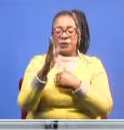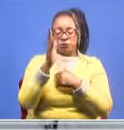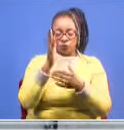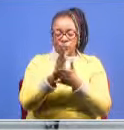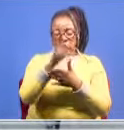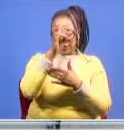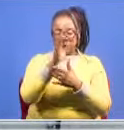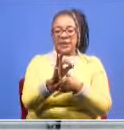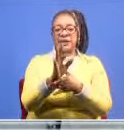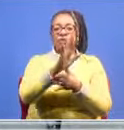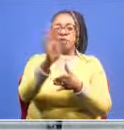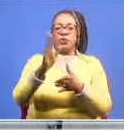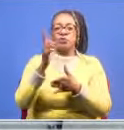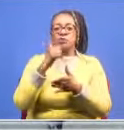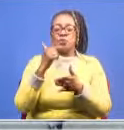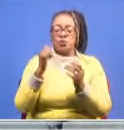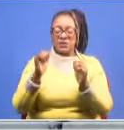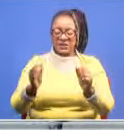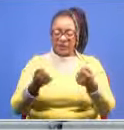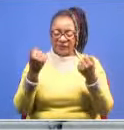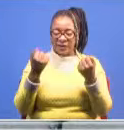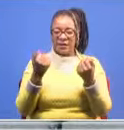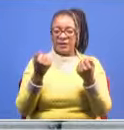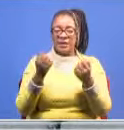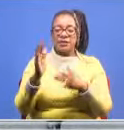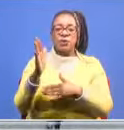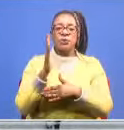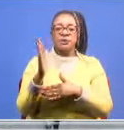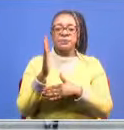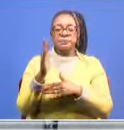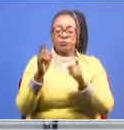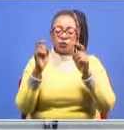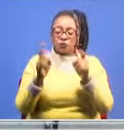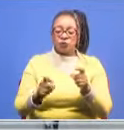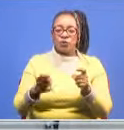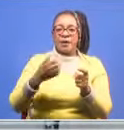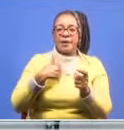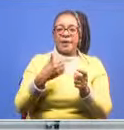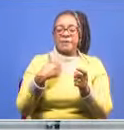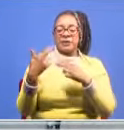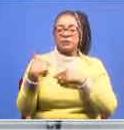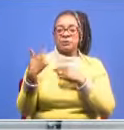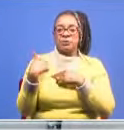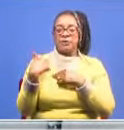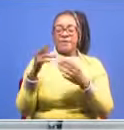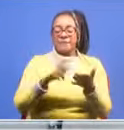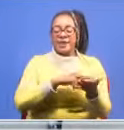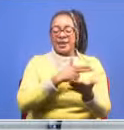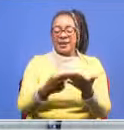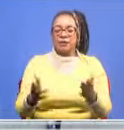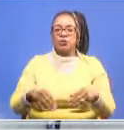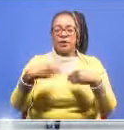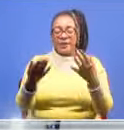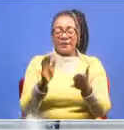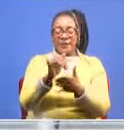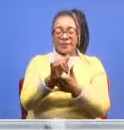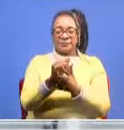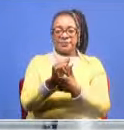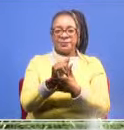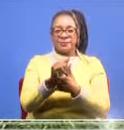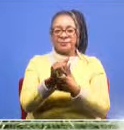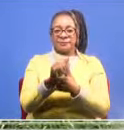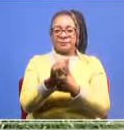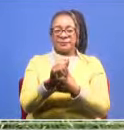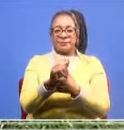those entrusted with our safety and security to be held accountable for failing to prevent such horrific